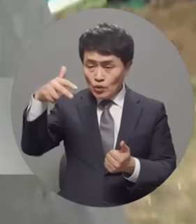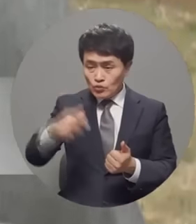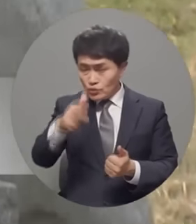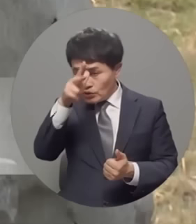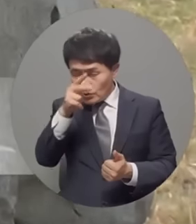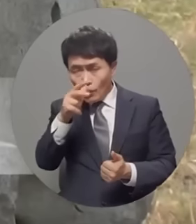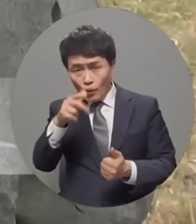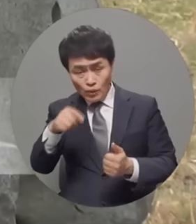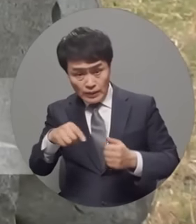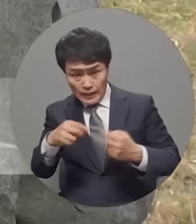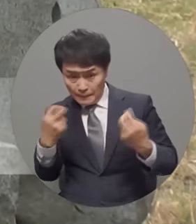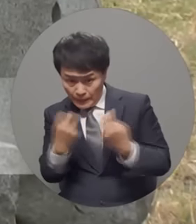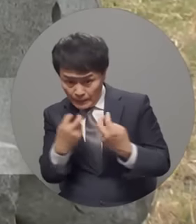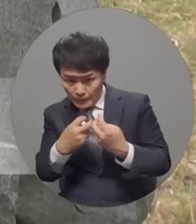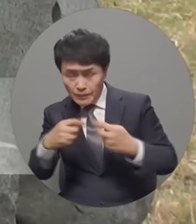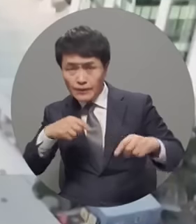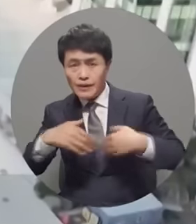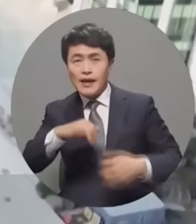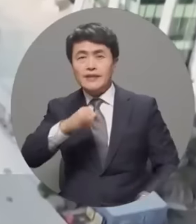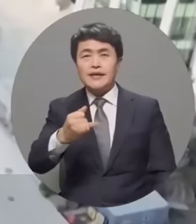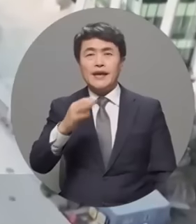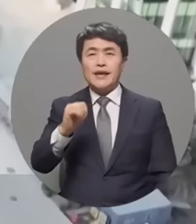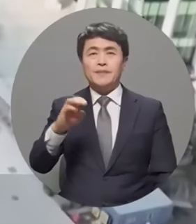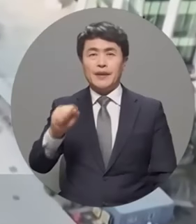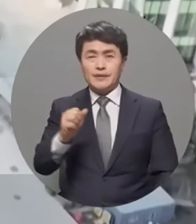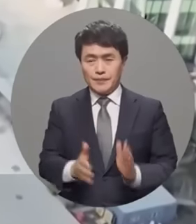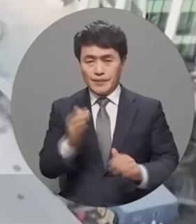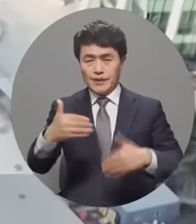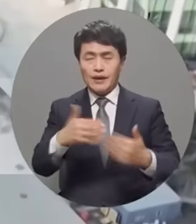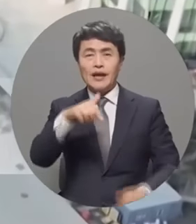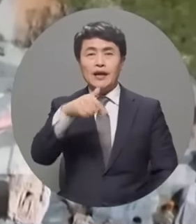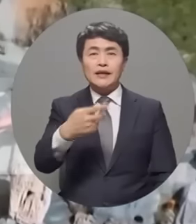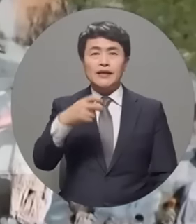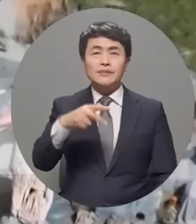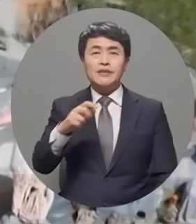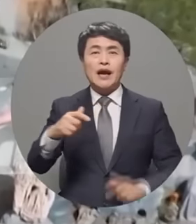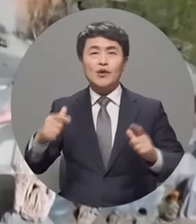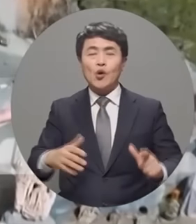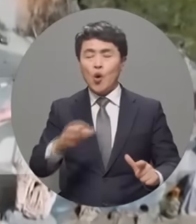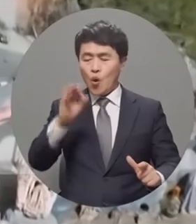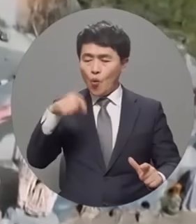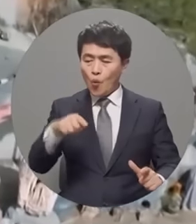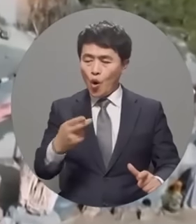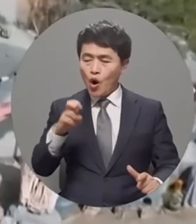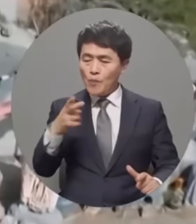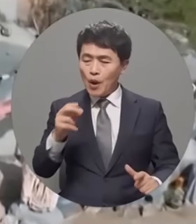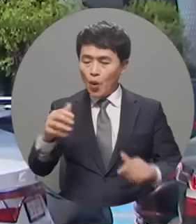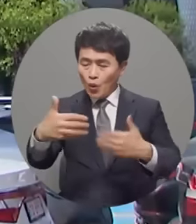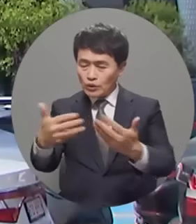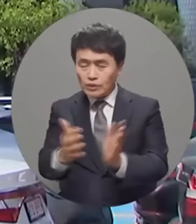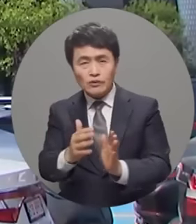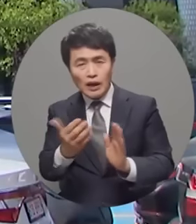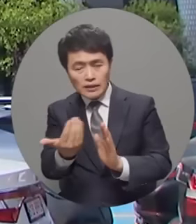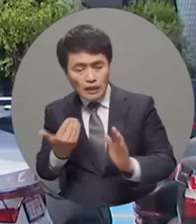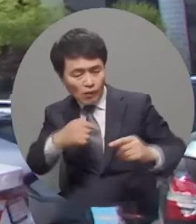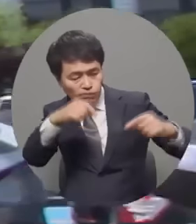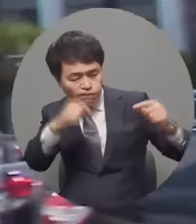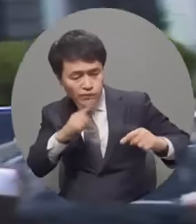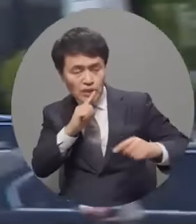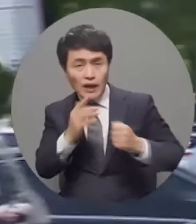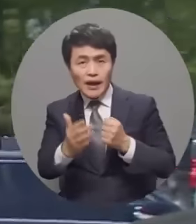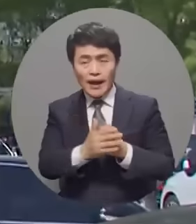조치할 것을 체크하고 JMS 본부가 있는 금산군 월명동 팀과 의논했다고 돼 있습니다. MBC